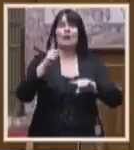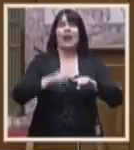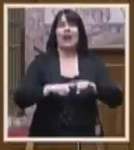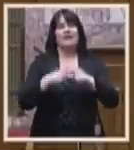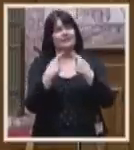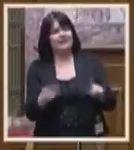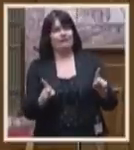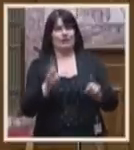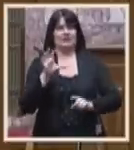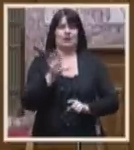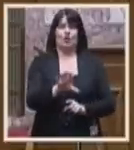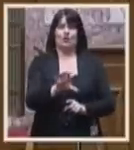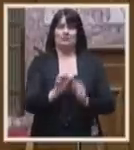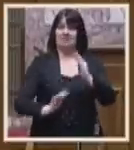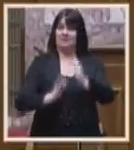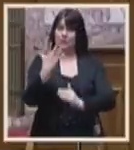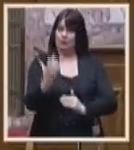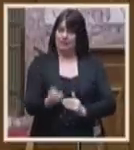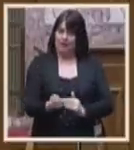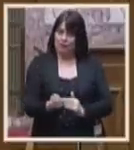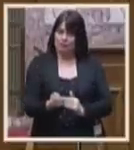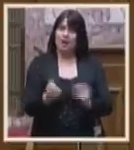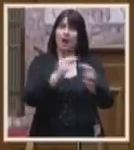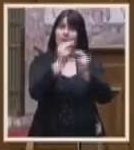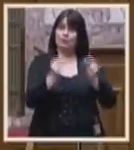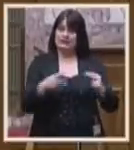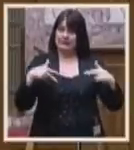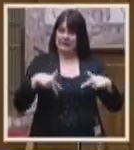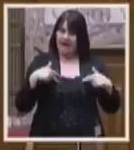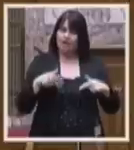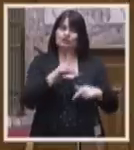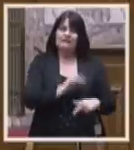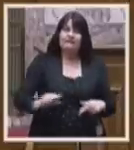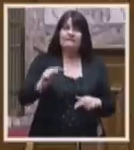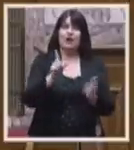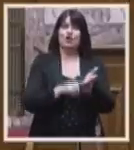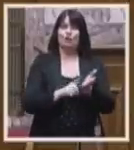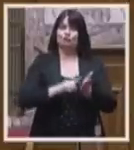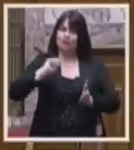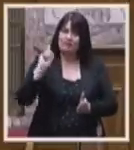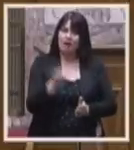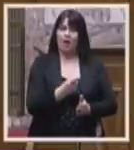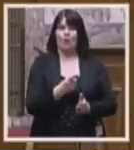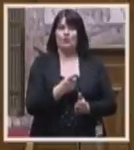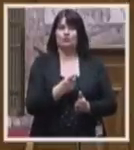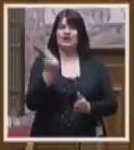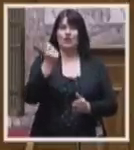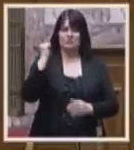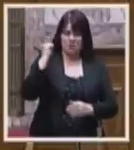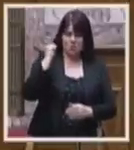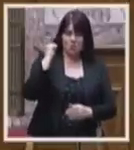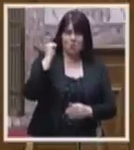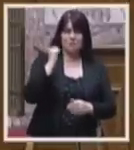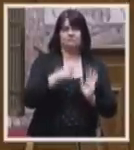χώρα. Δημιουργική, με αποτελεσματικό κράτος, με ισονομία, με δυναμική και εξωστρεφή οικονομία. Με